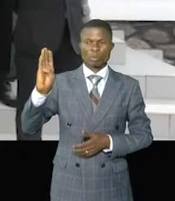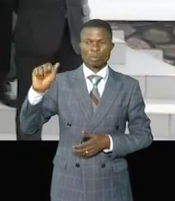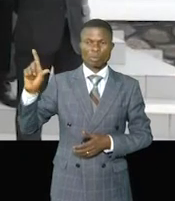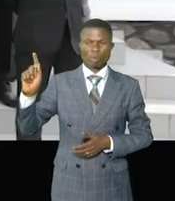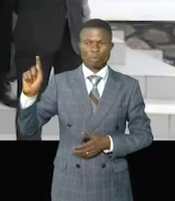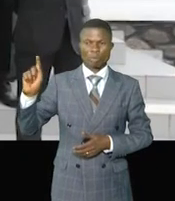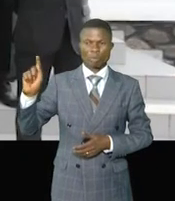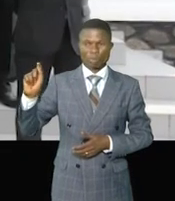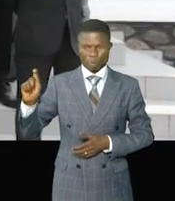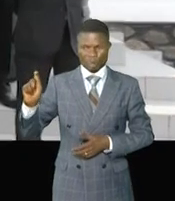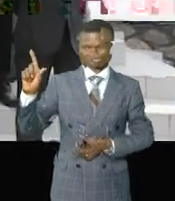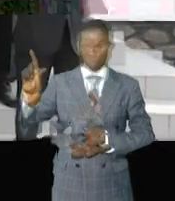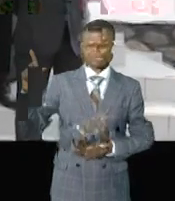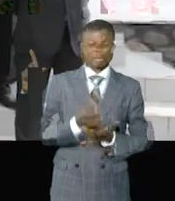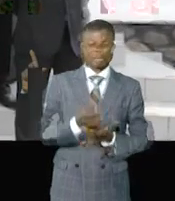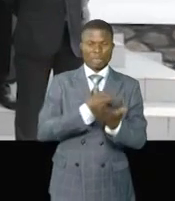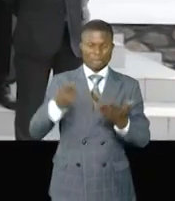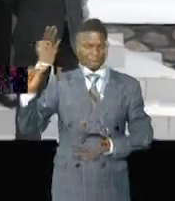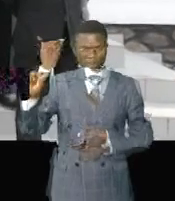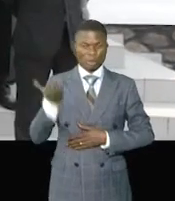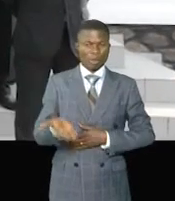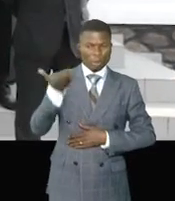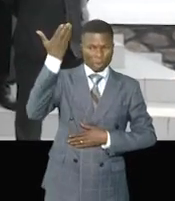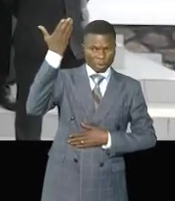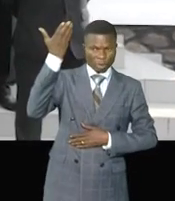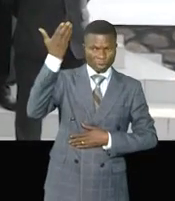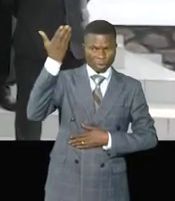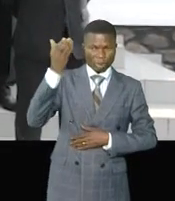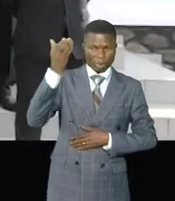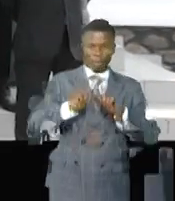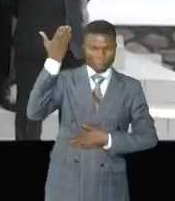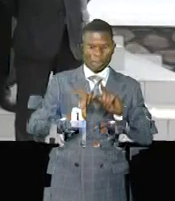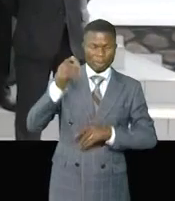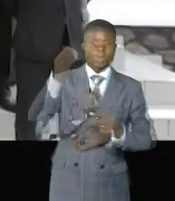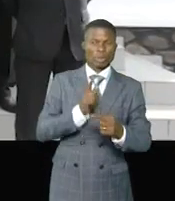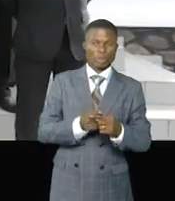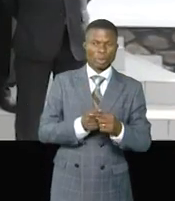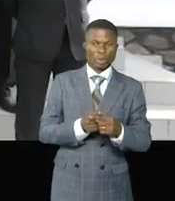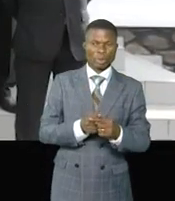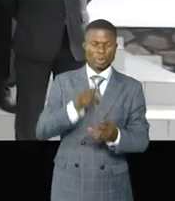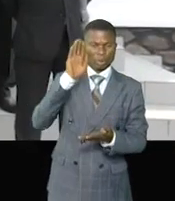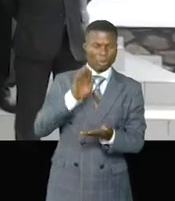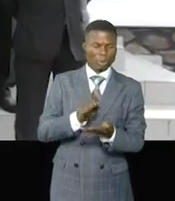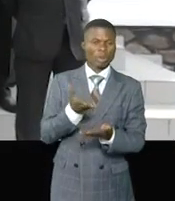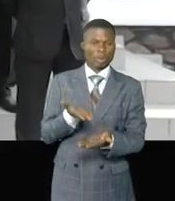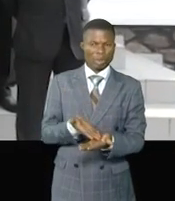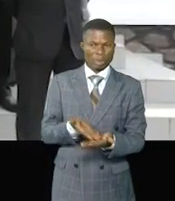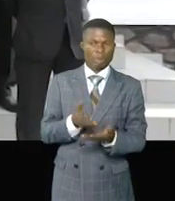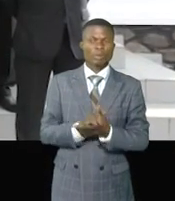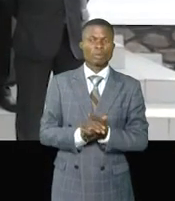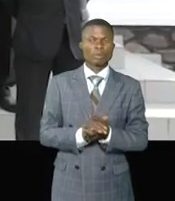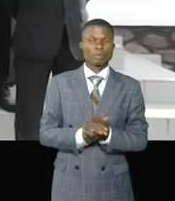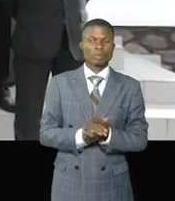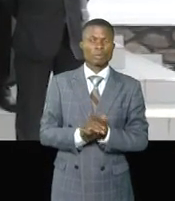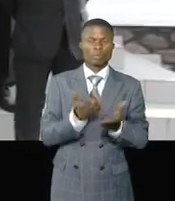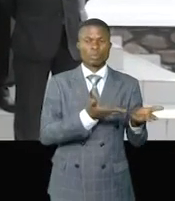ont clôturé à la hausse, alors que le cuivre, le zinc ont baissé. Les